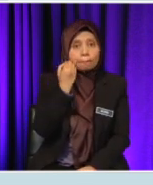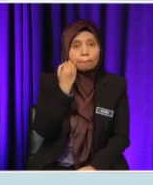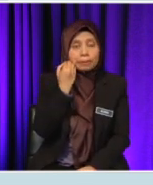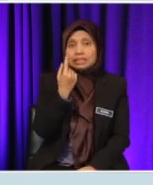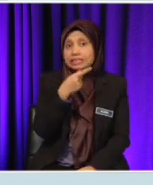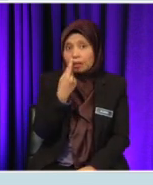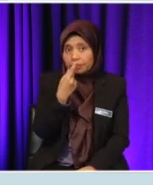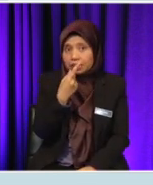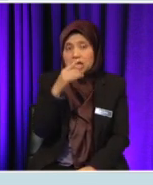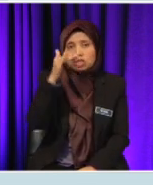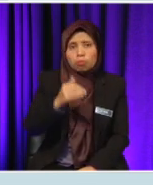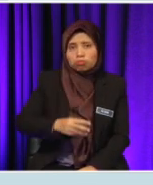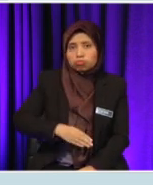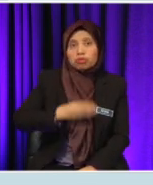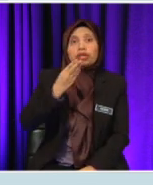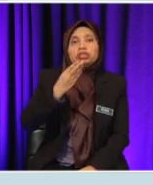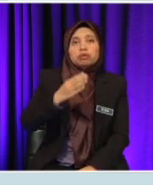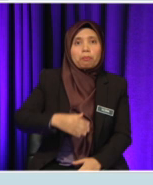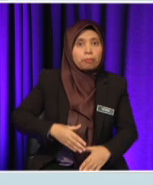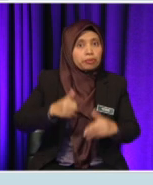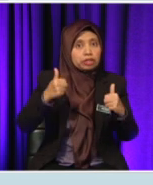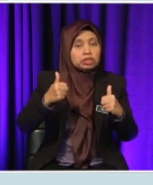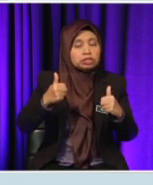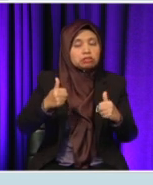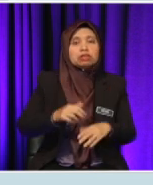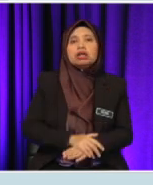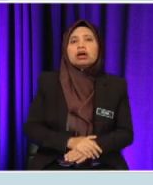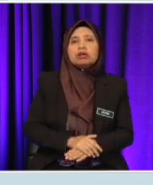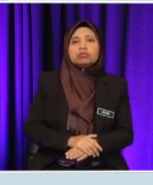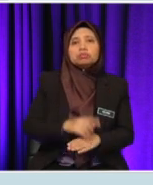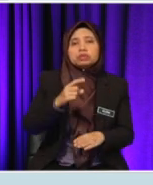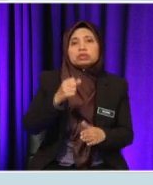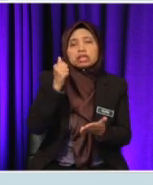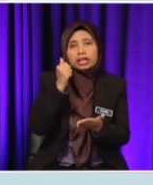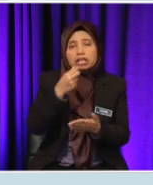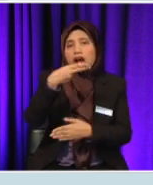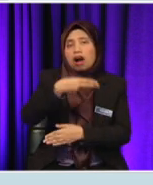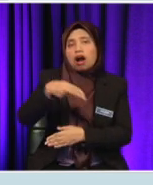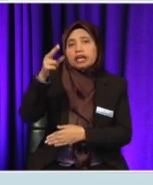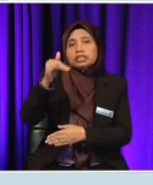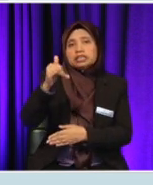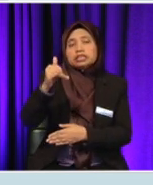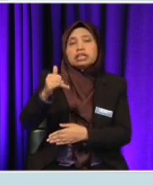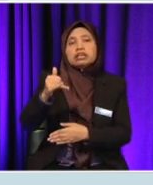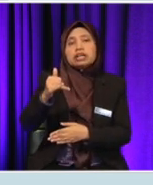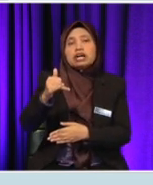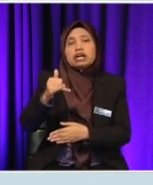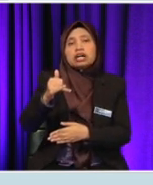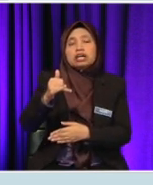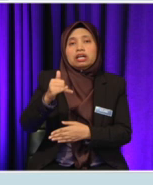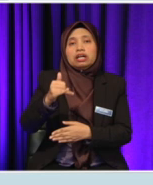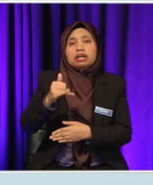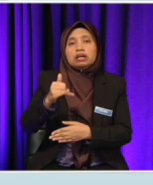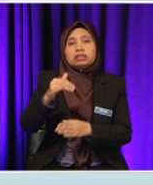seorang yang berani berani menegakkan haknya sebagai penumpang mewakili penumpang lain kebetulannya